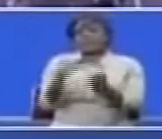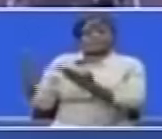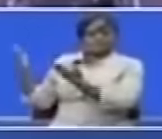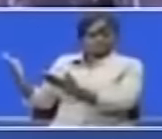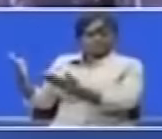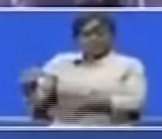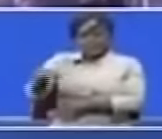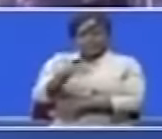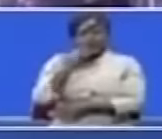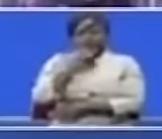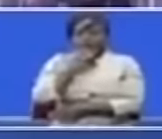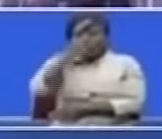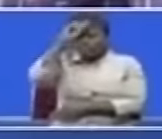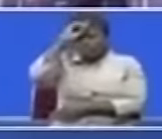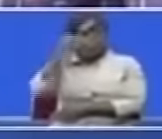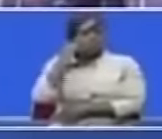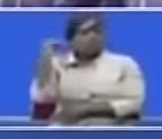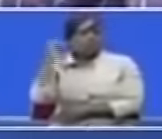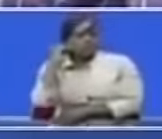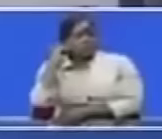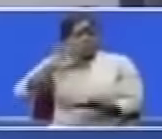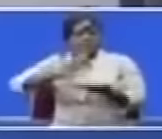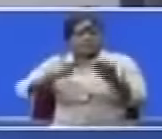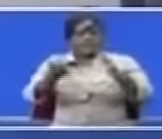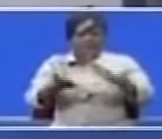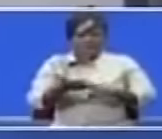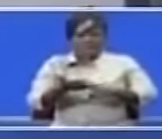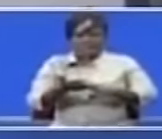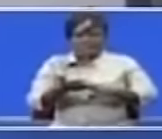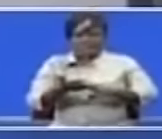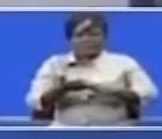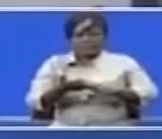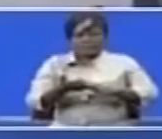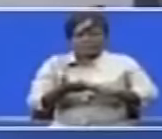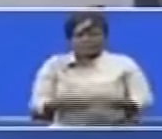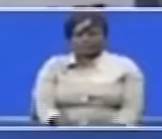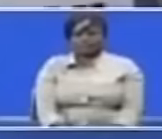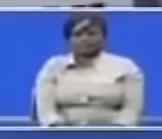watoto katika nyumba ya watoto yatima inayofahamika kama Bethel, eneo la Londiani Kipkelion,